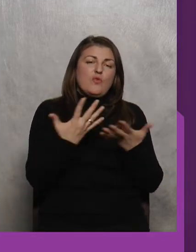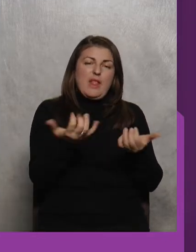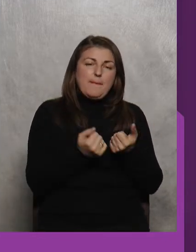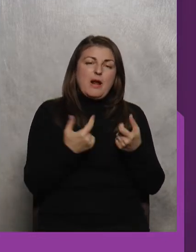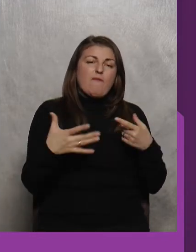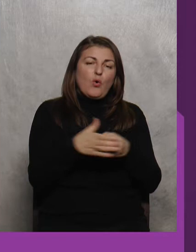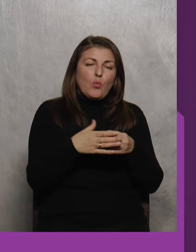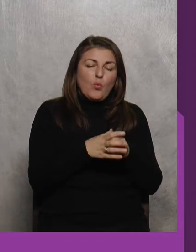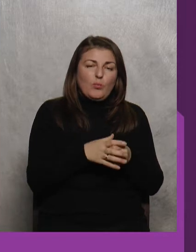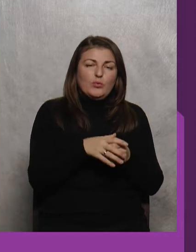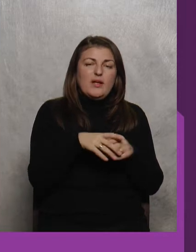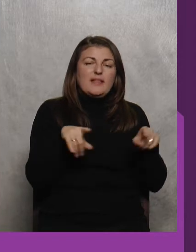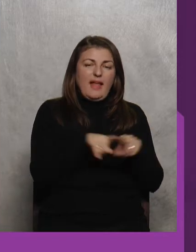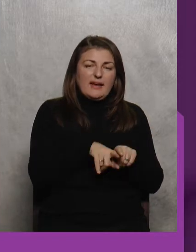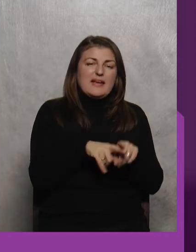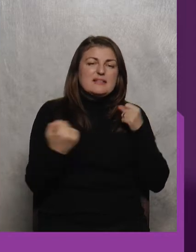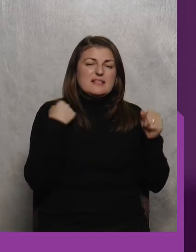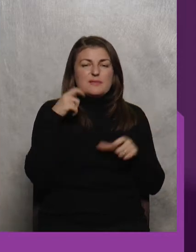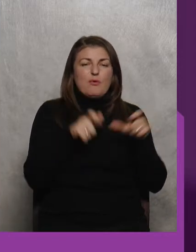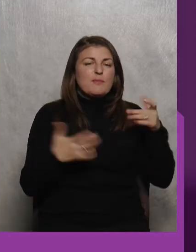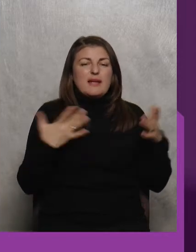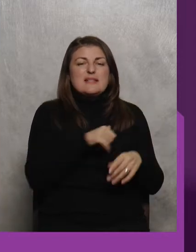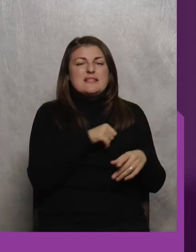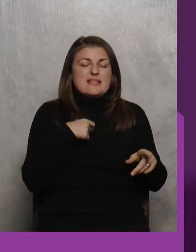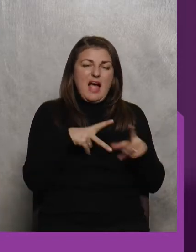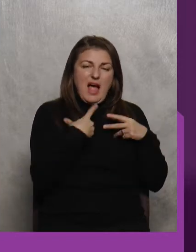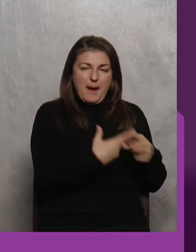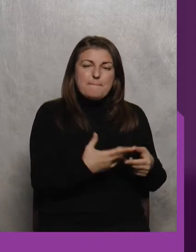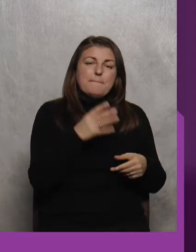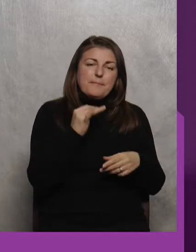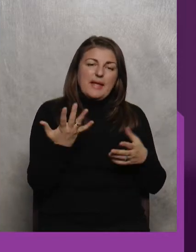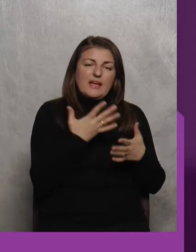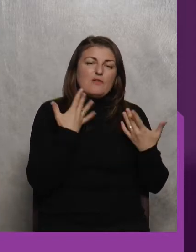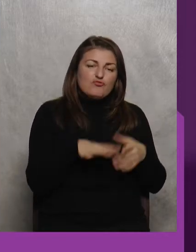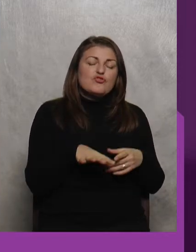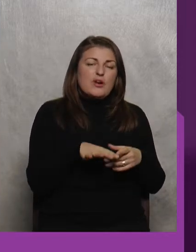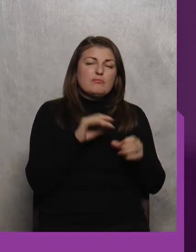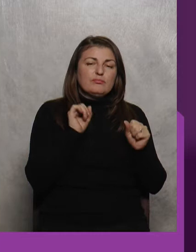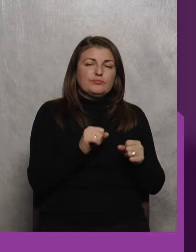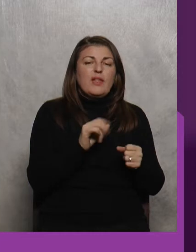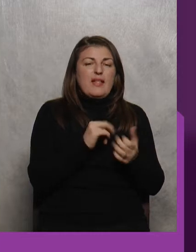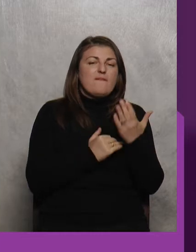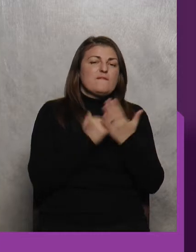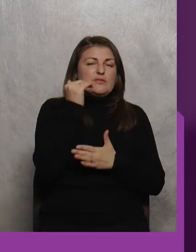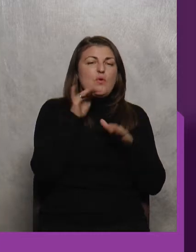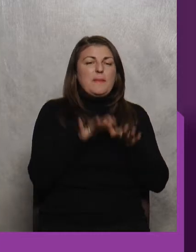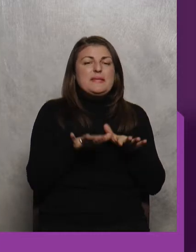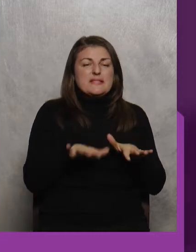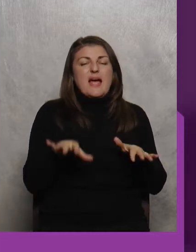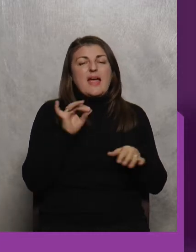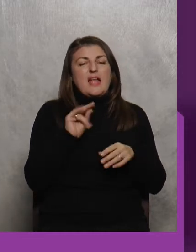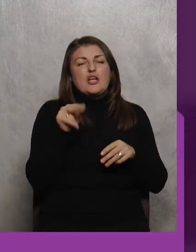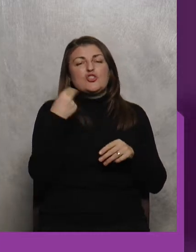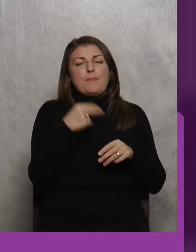групу таких спортсменів, які сам, які вже претендують на високі місця і